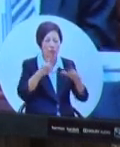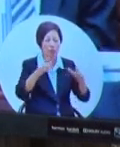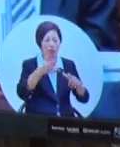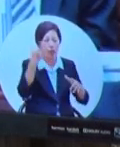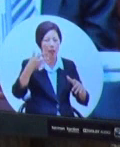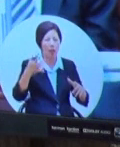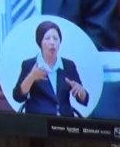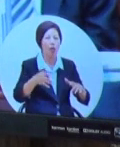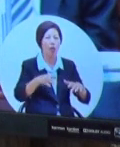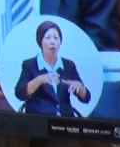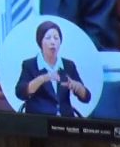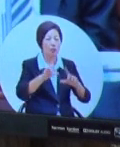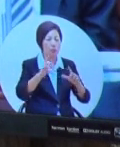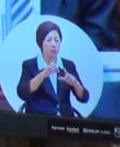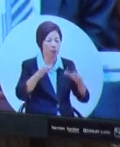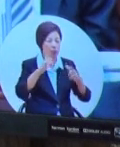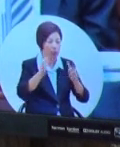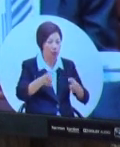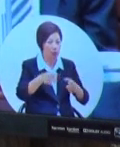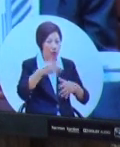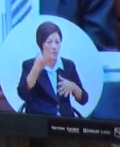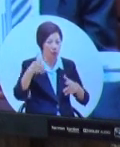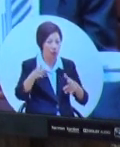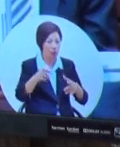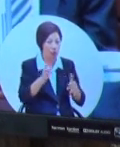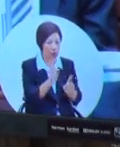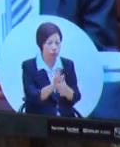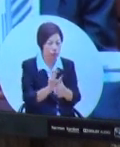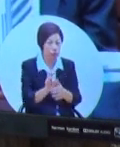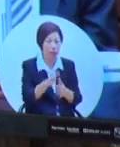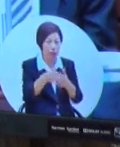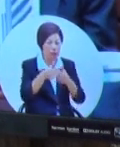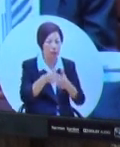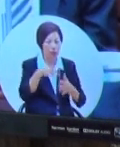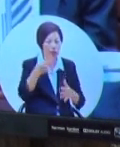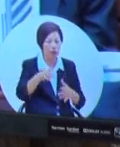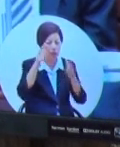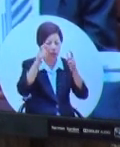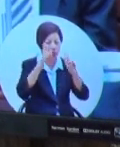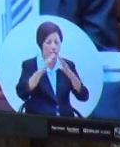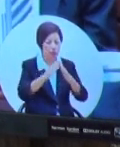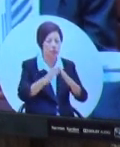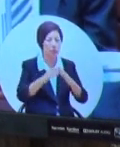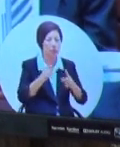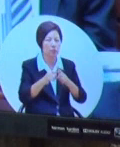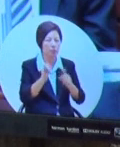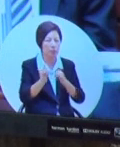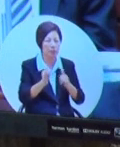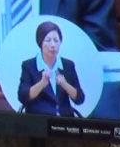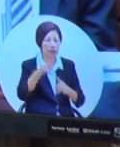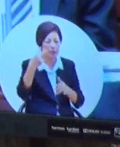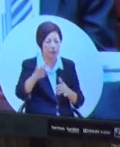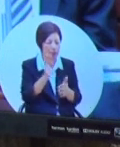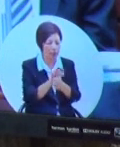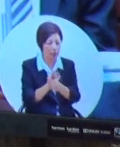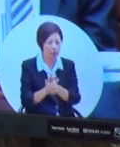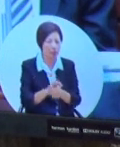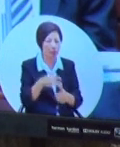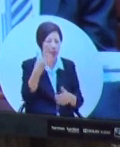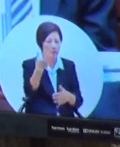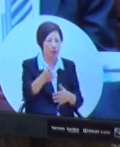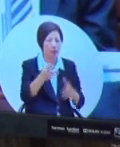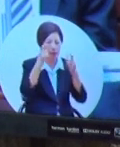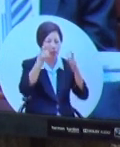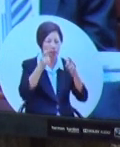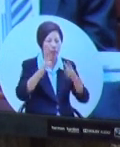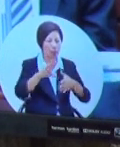我们对本地的高雄市的年轻朋友，我们应该更有具体的办法来协助他们，让高雄的文创事业